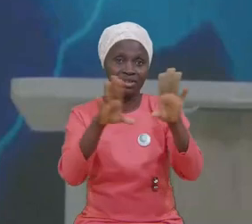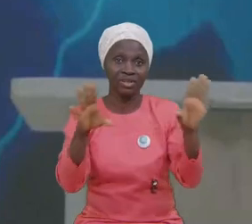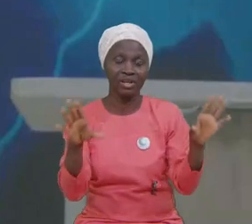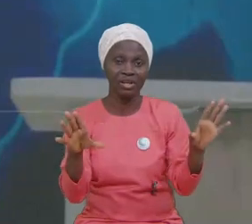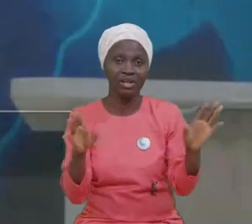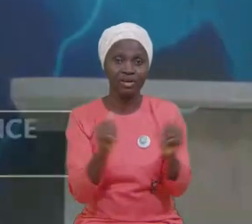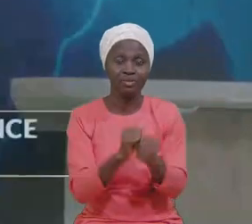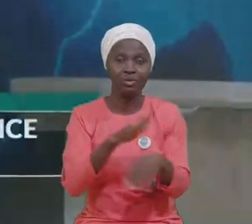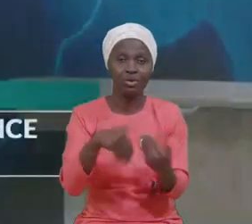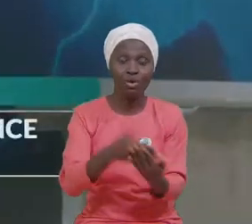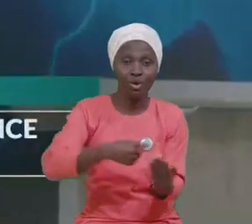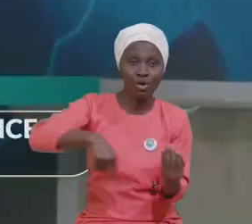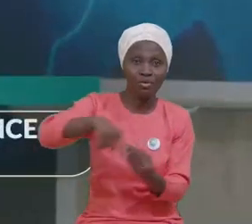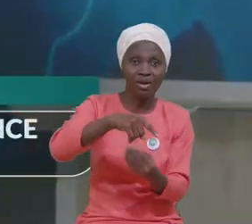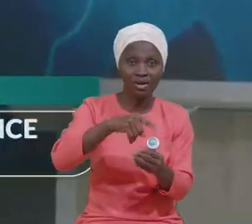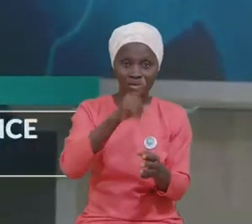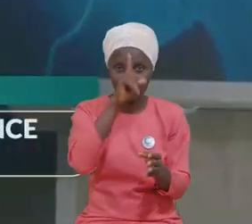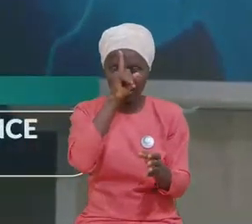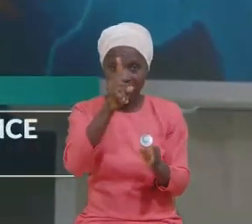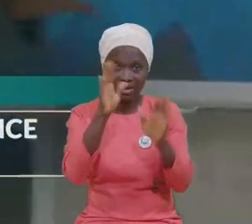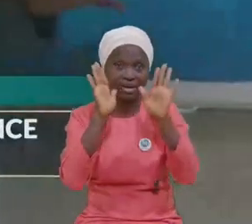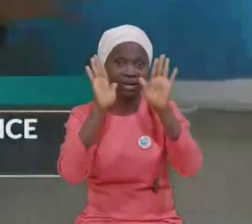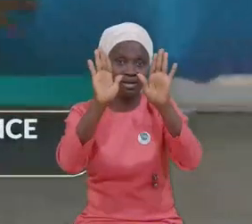excellence complète à travers Christ ».